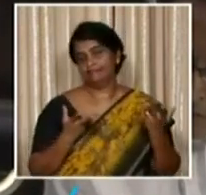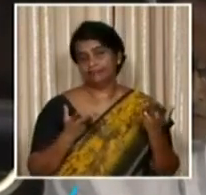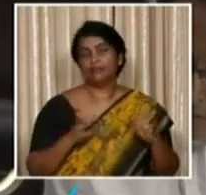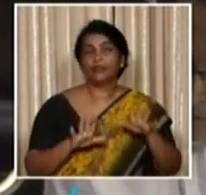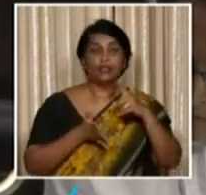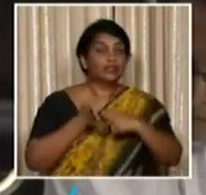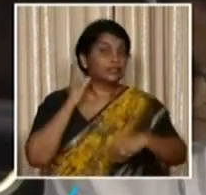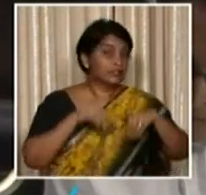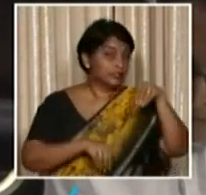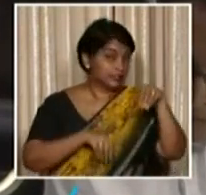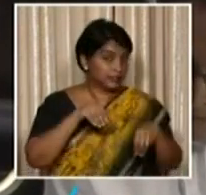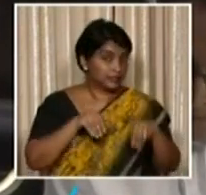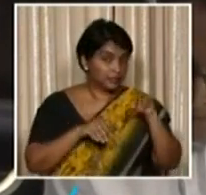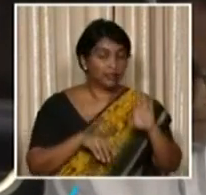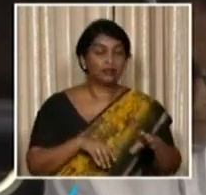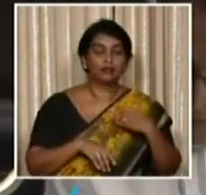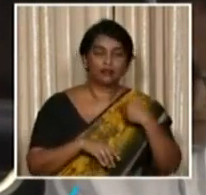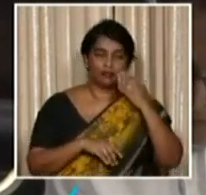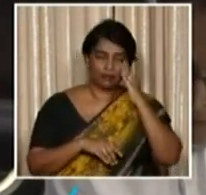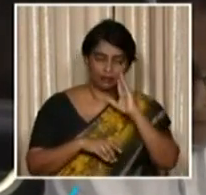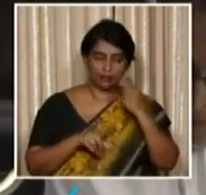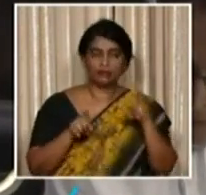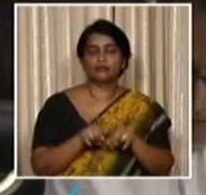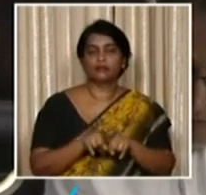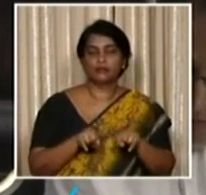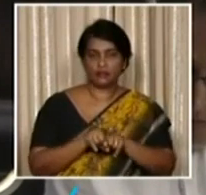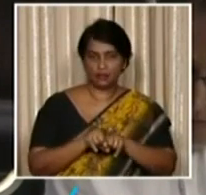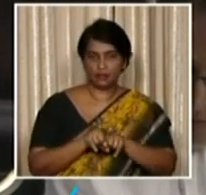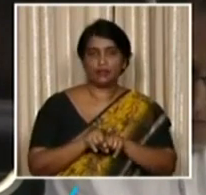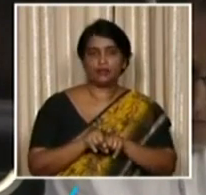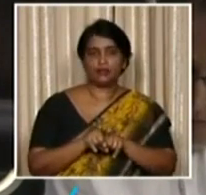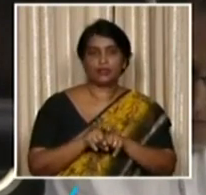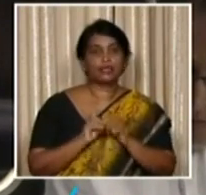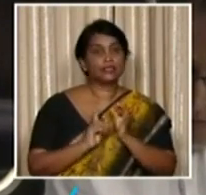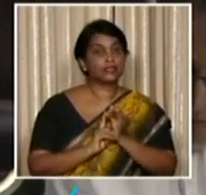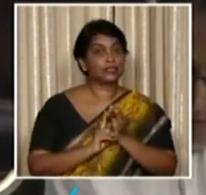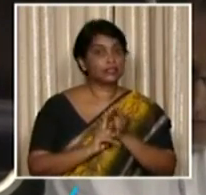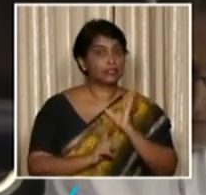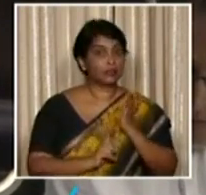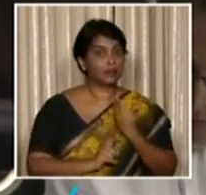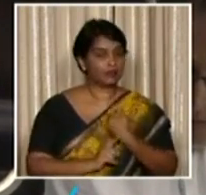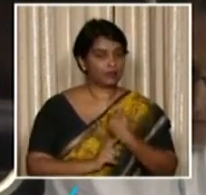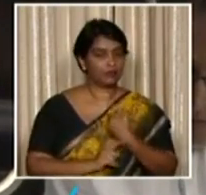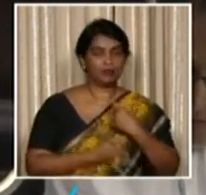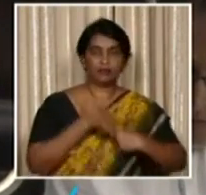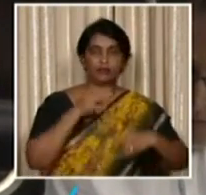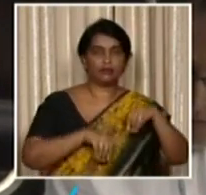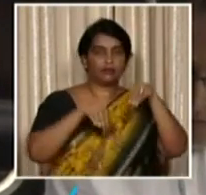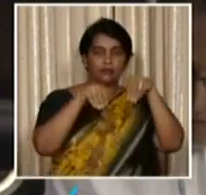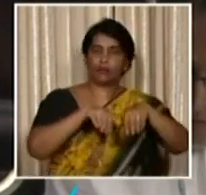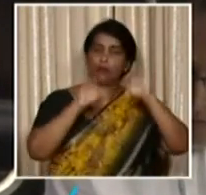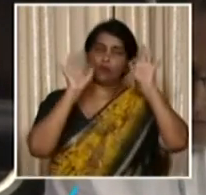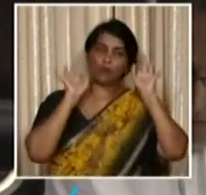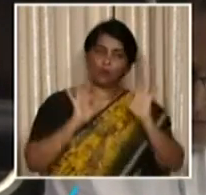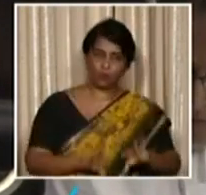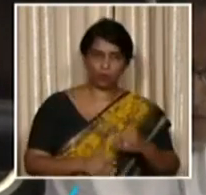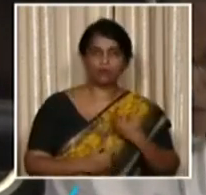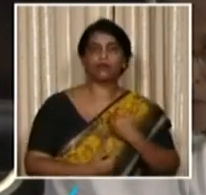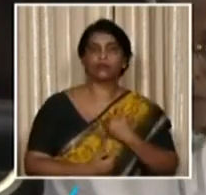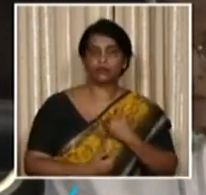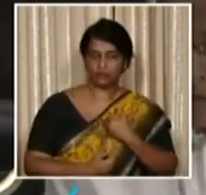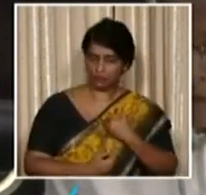ඒ ඡන්ද විමසීමේදී සම්ප්‍රදායක් හැටියට සභාපතිවරයා හැටියට මම ඡන්දය දීමෙන් වැළකී සිටිනවා කියලා